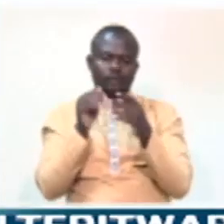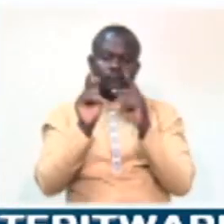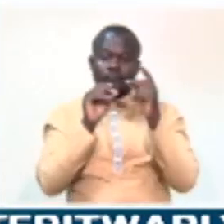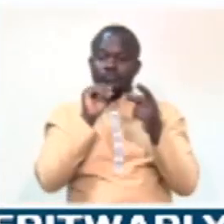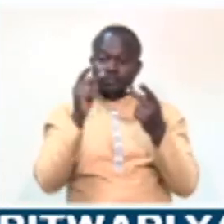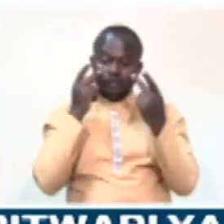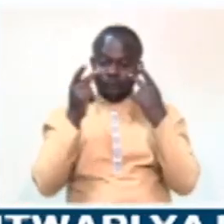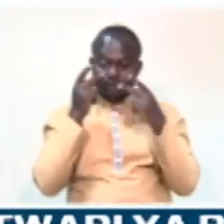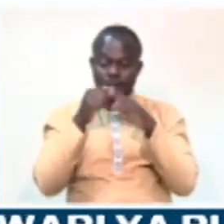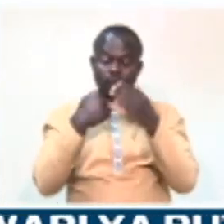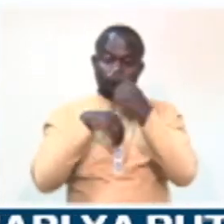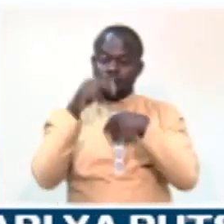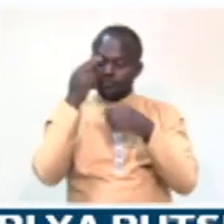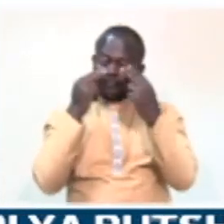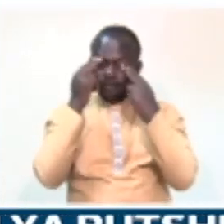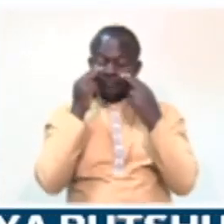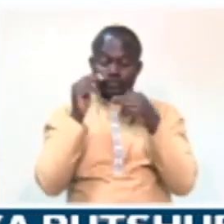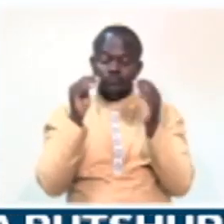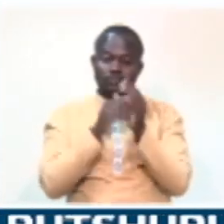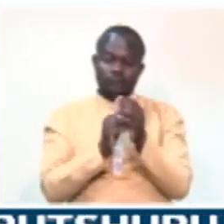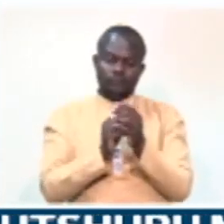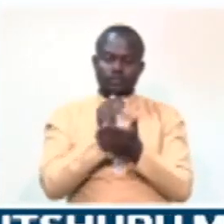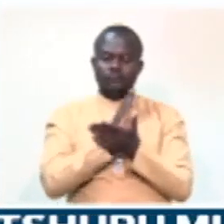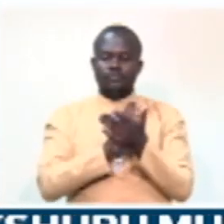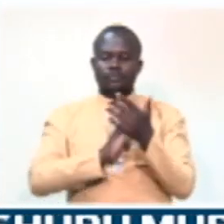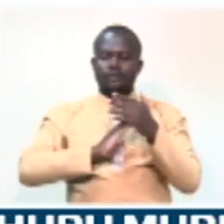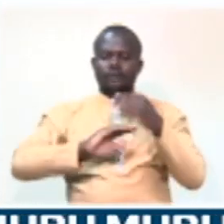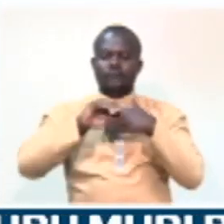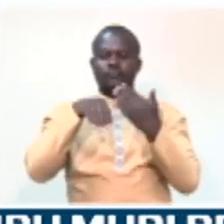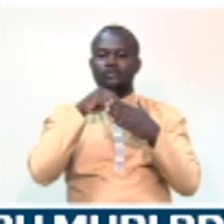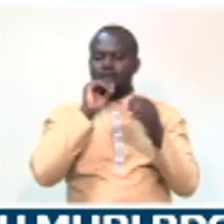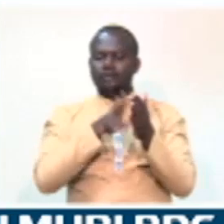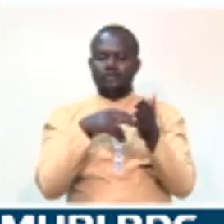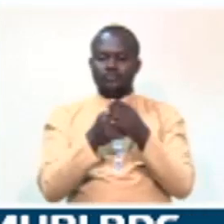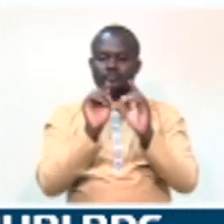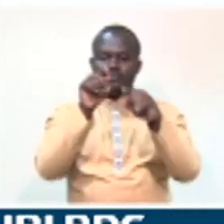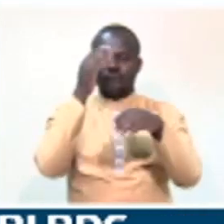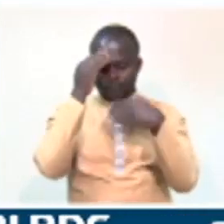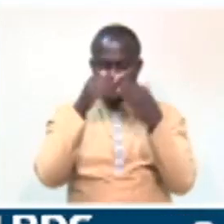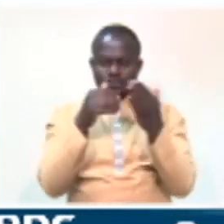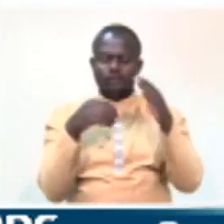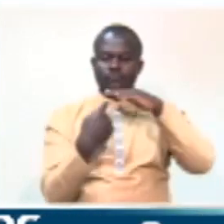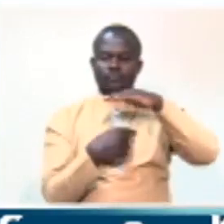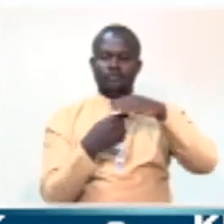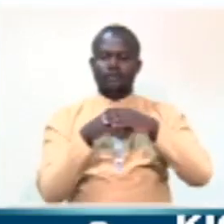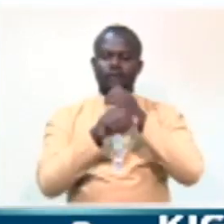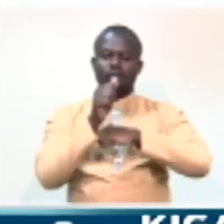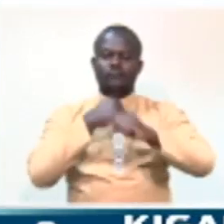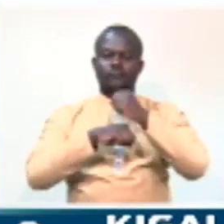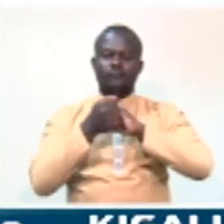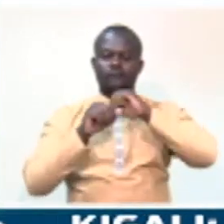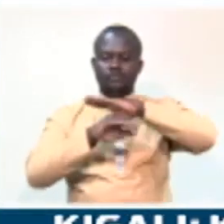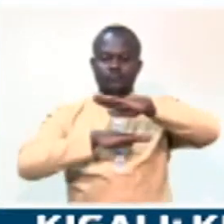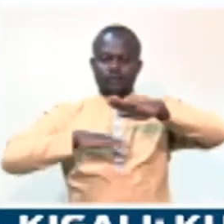Abatabona, abafite ubumuga bwo kutabona nabo hari aho bakinanirwa kugera kubera imiterere y'ibikorwa